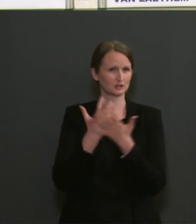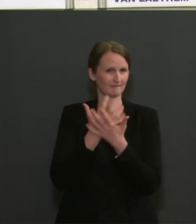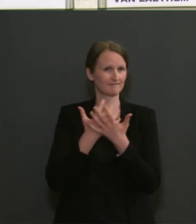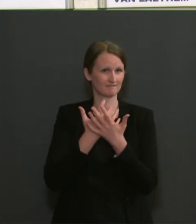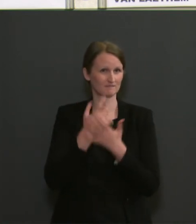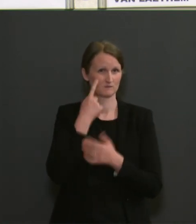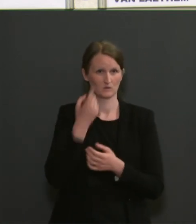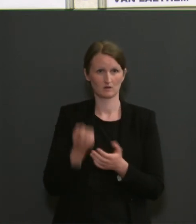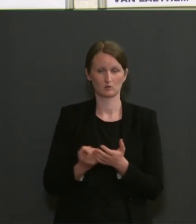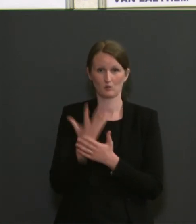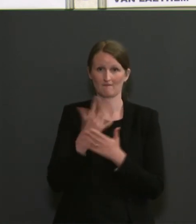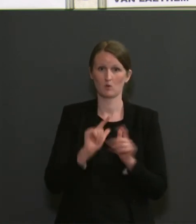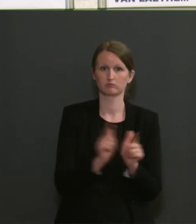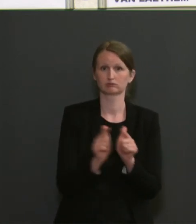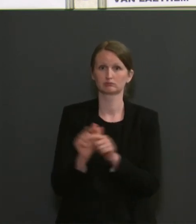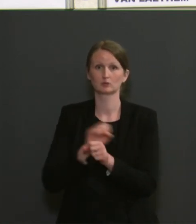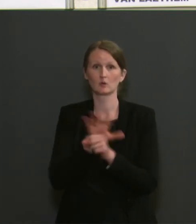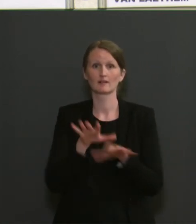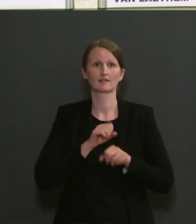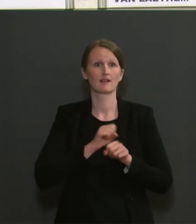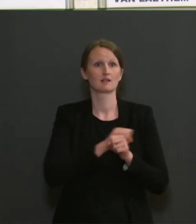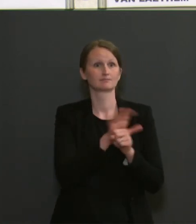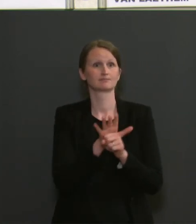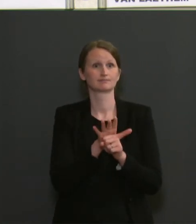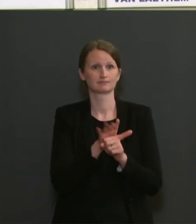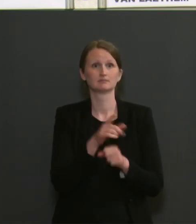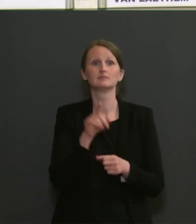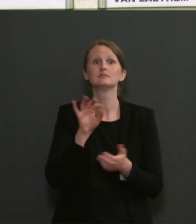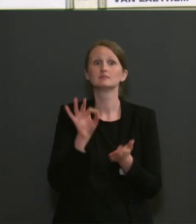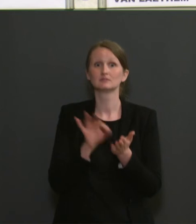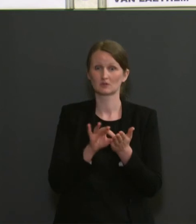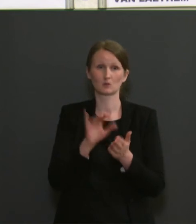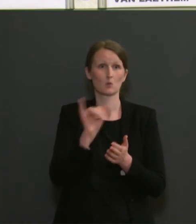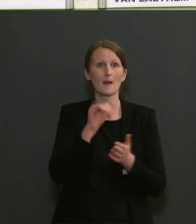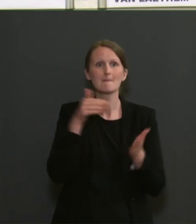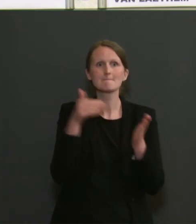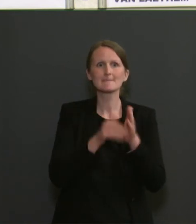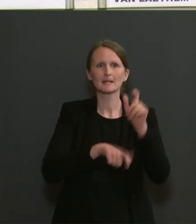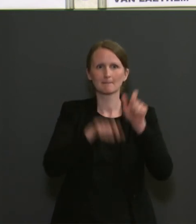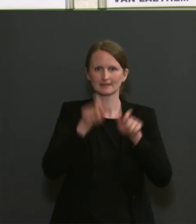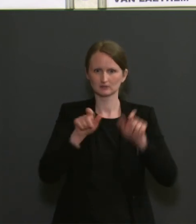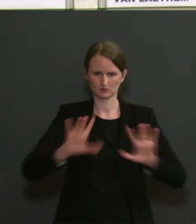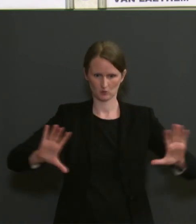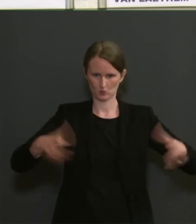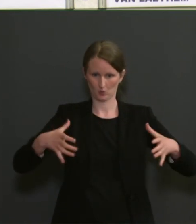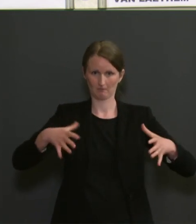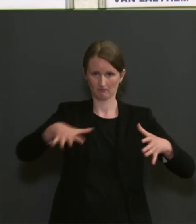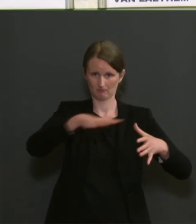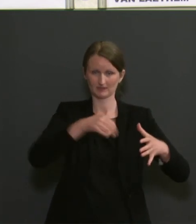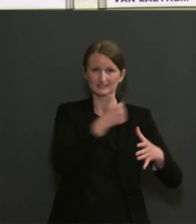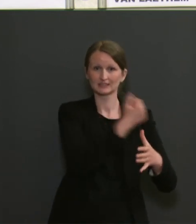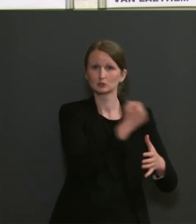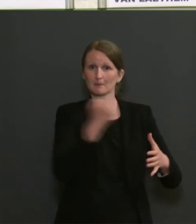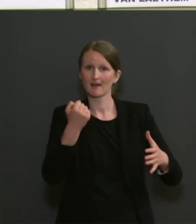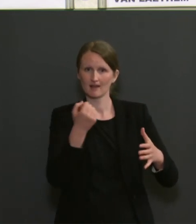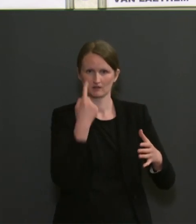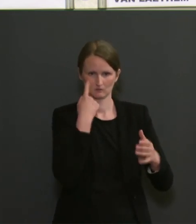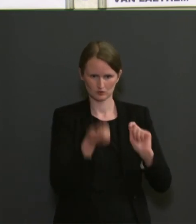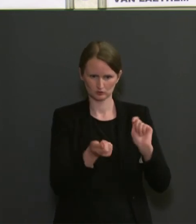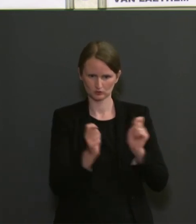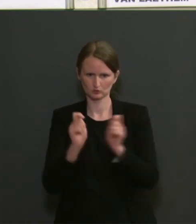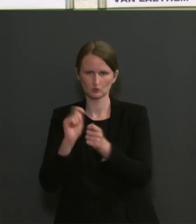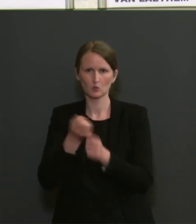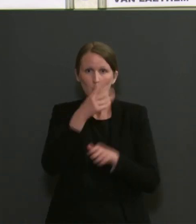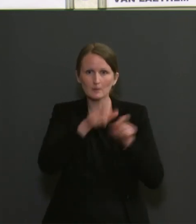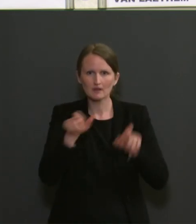confirmées, pour 1000 résidents par semaine. Qu'y voit-on ? Eh bien, on y voit que dans toutes les régions du pays,